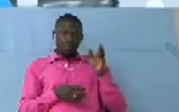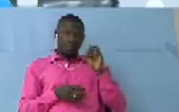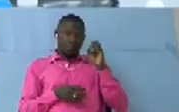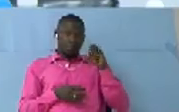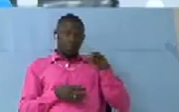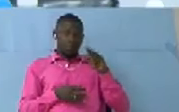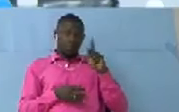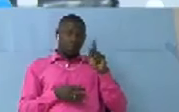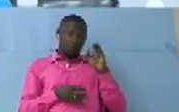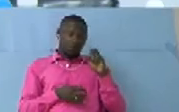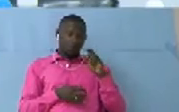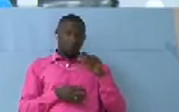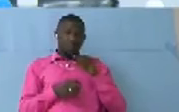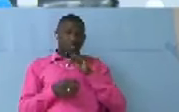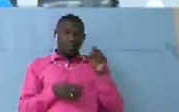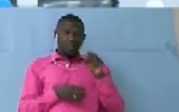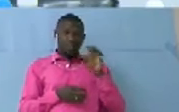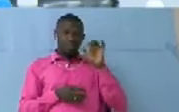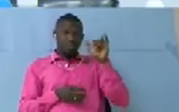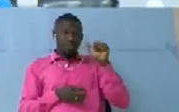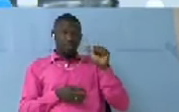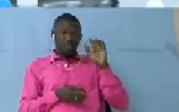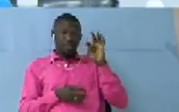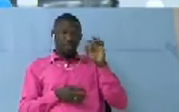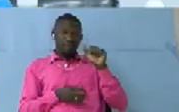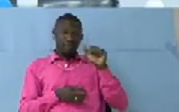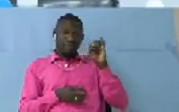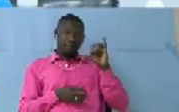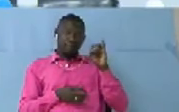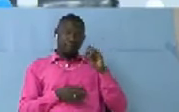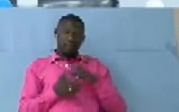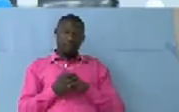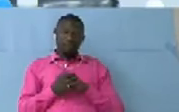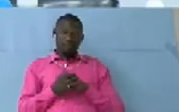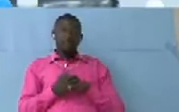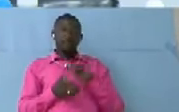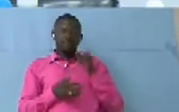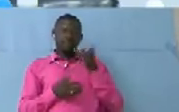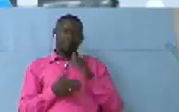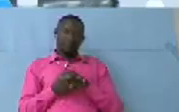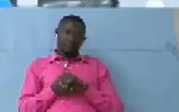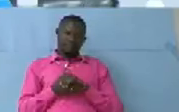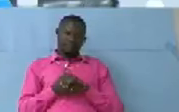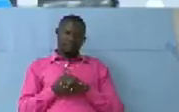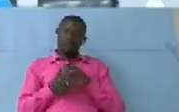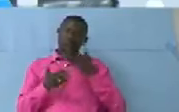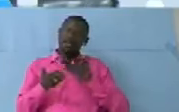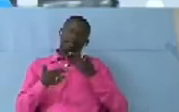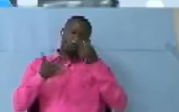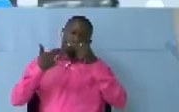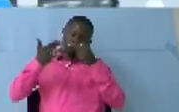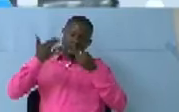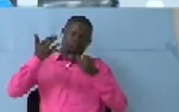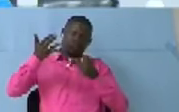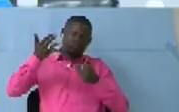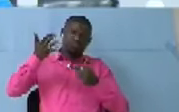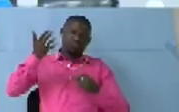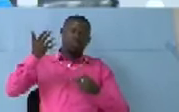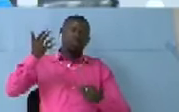Nogoy Ndiaye, Fatou Kamara, Fatoumata Diawara, Lassane Biaye, Ibrahima Janko Cisse, Modou Touré, Kalilou Seydi